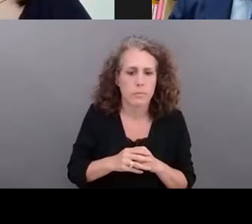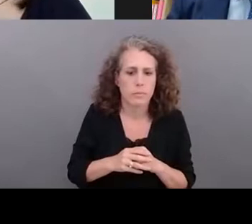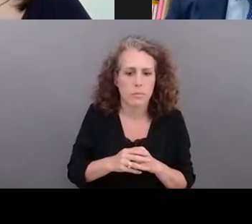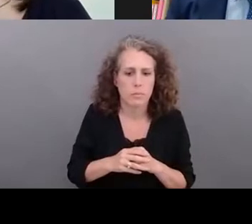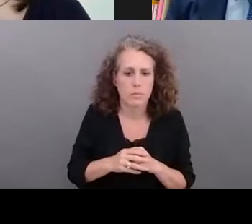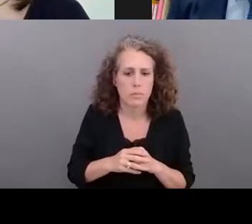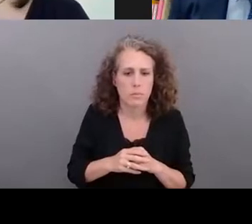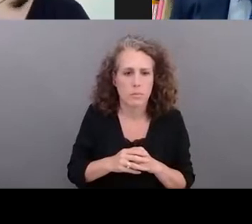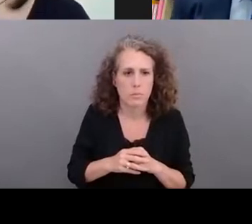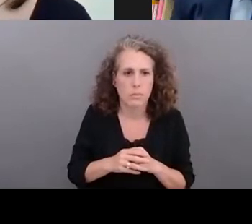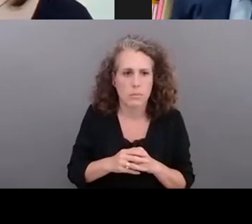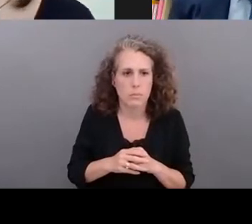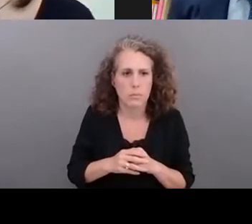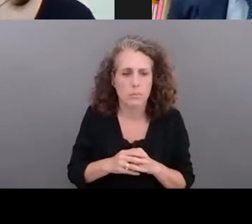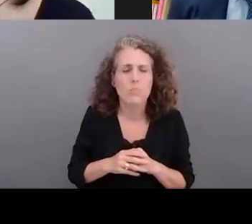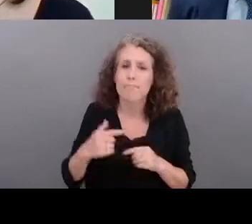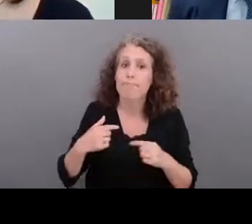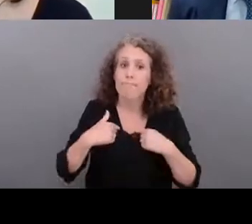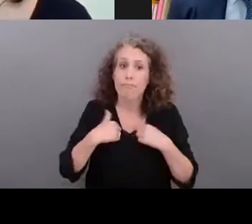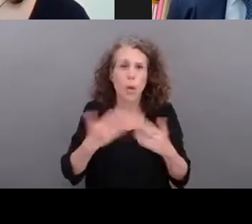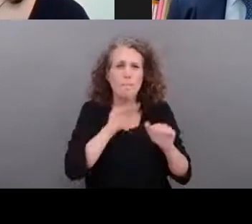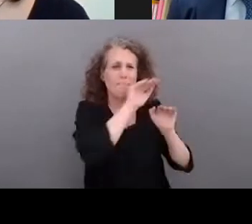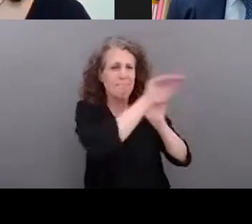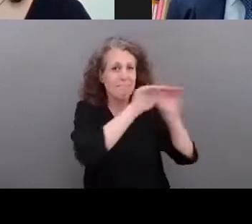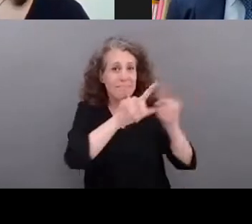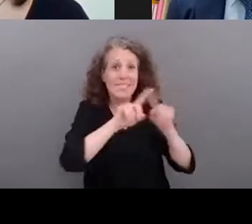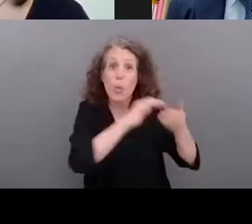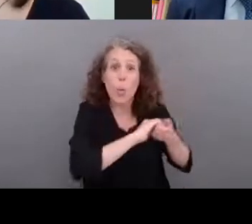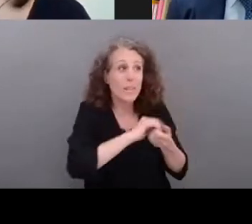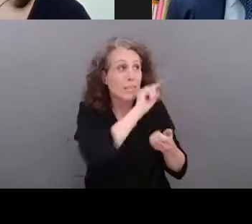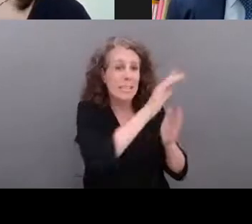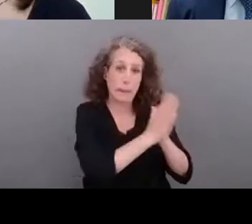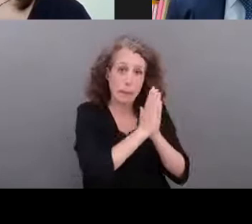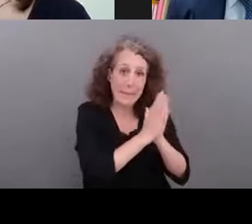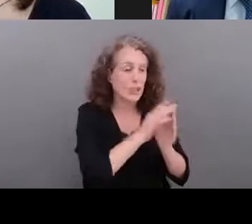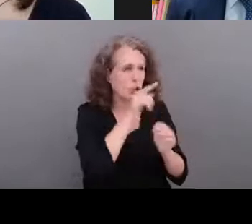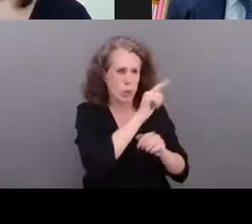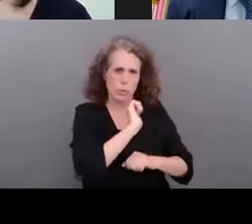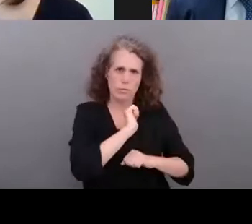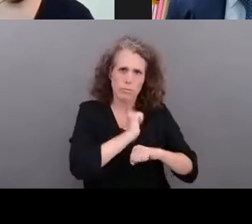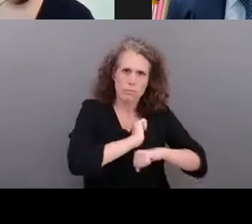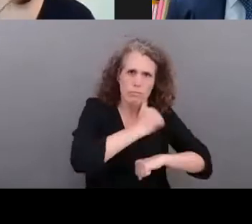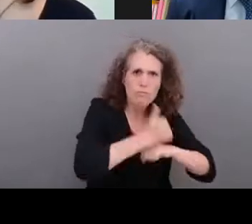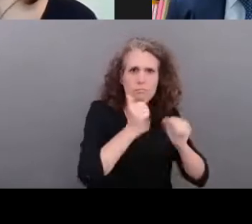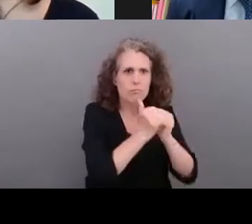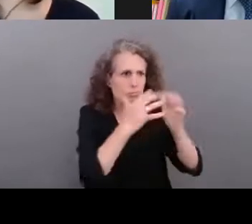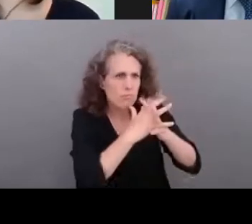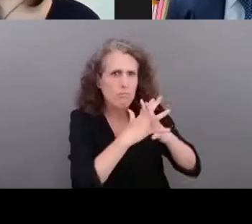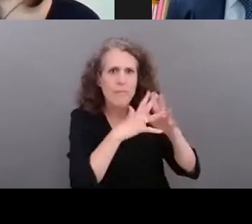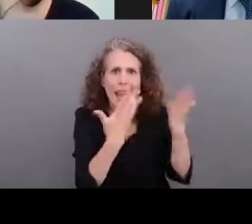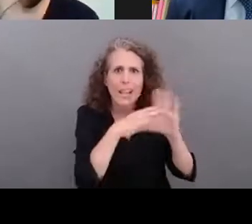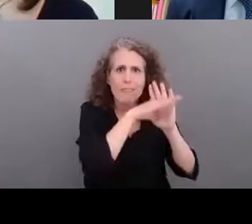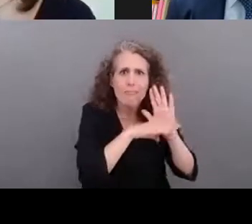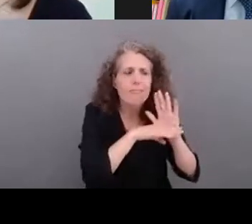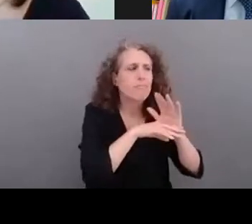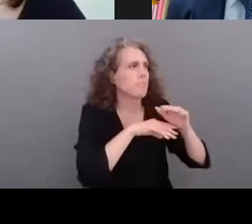faire. Et nous voulons aussi que les autorités incluent les personnes en situation de handicap